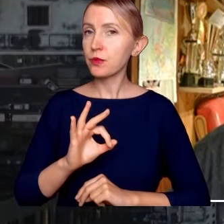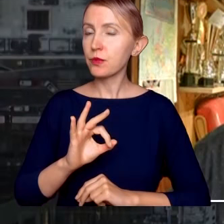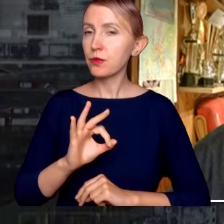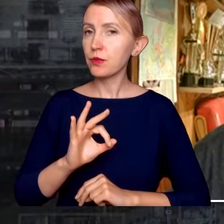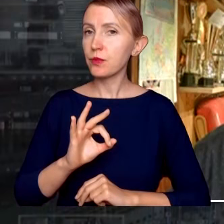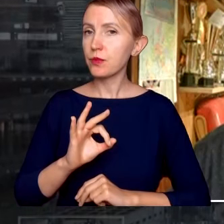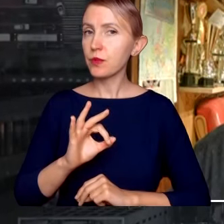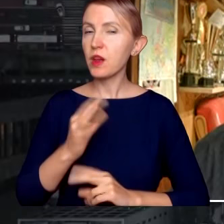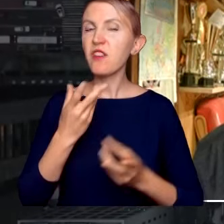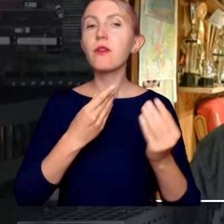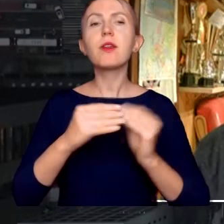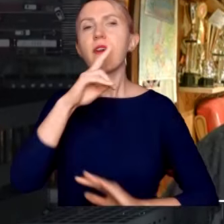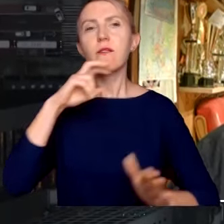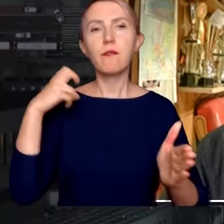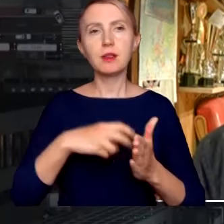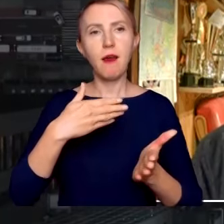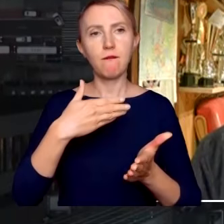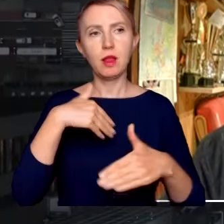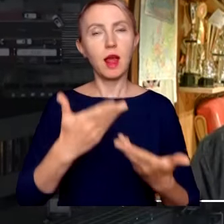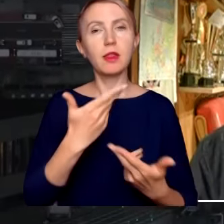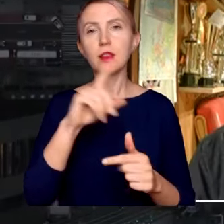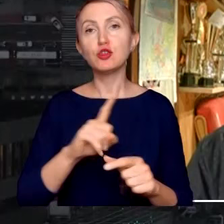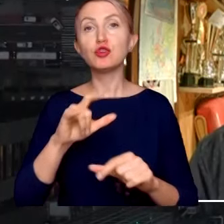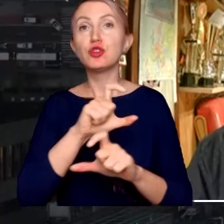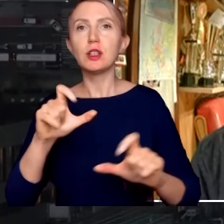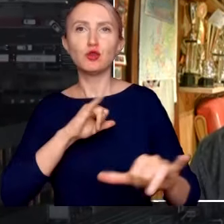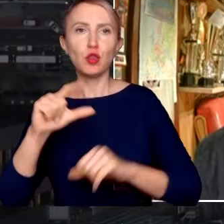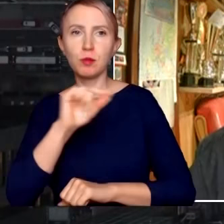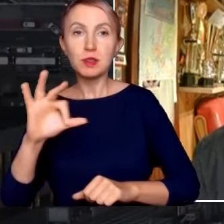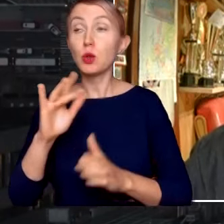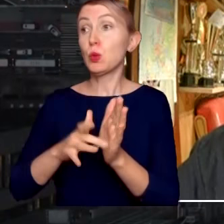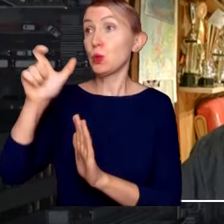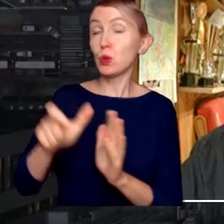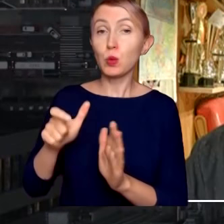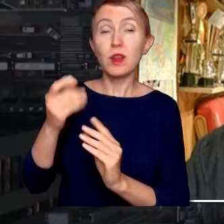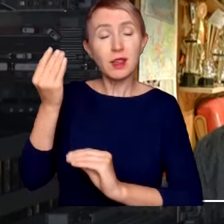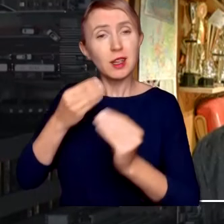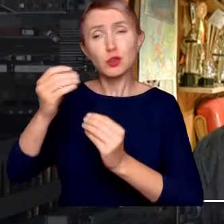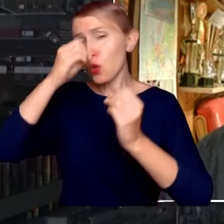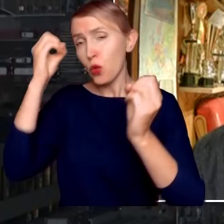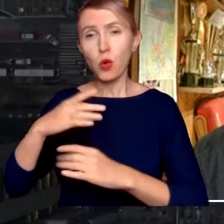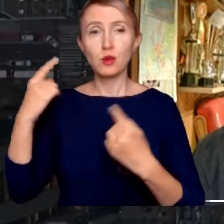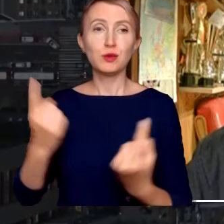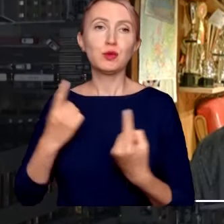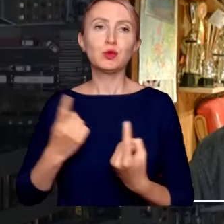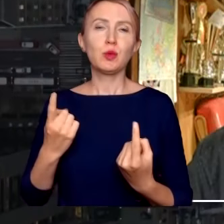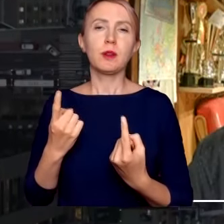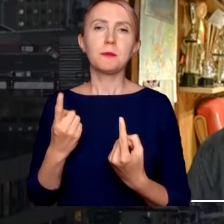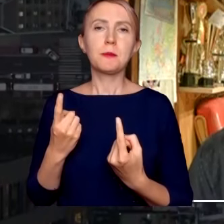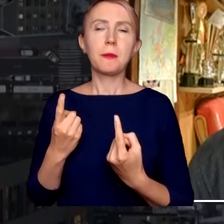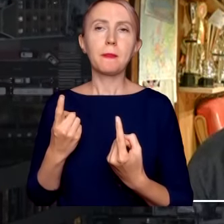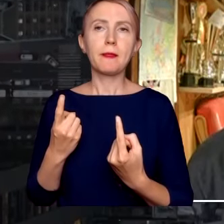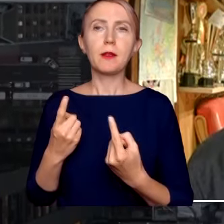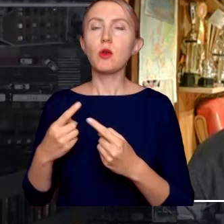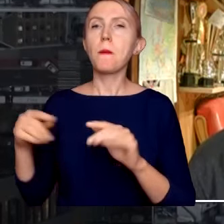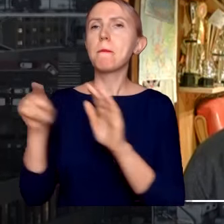więcej wiz wydanych niż za czasów rządu PiS-u, więc Donald Tusk po prostu pogłębił jeszcze stan dotyczący jakby masowej